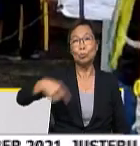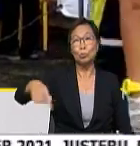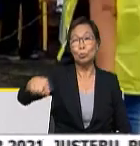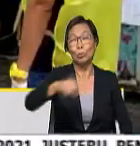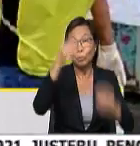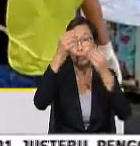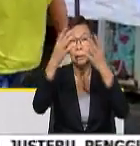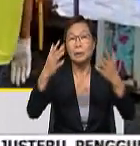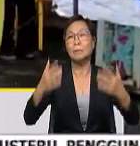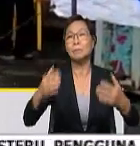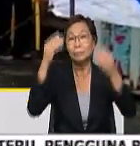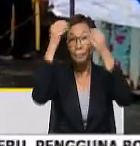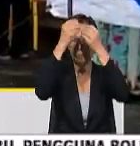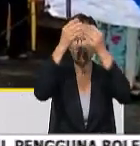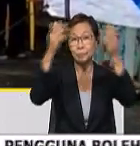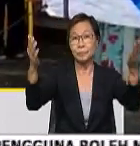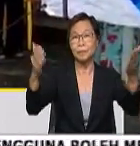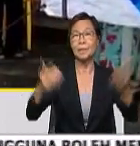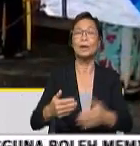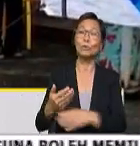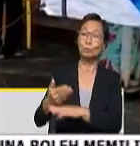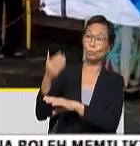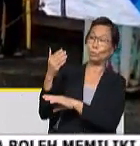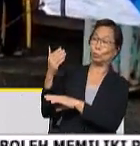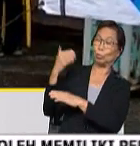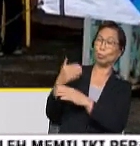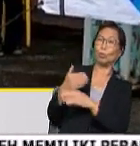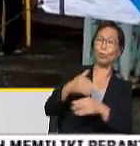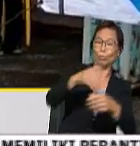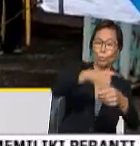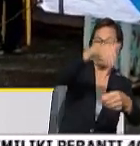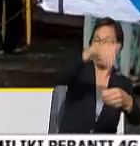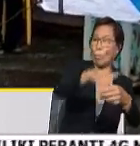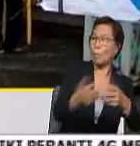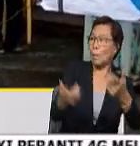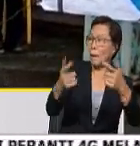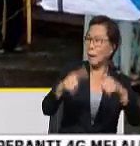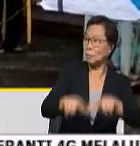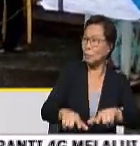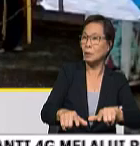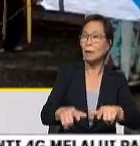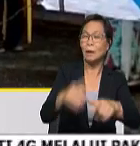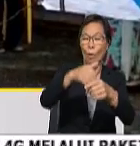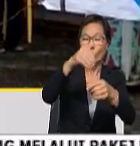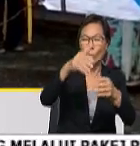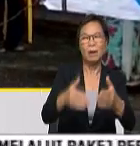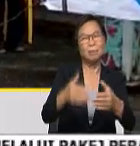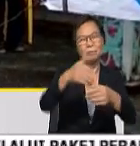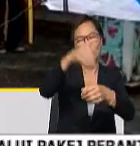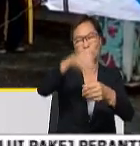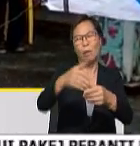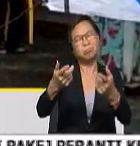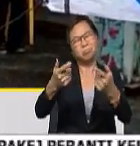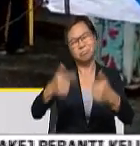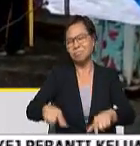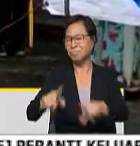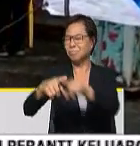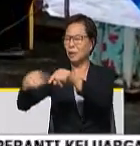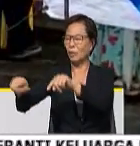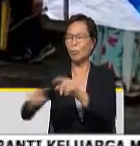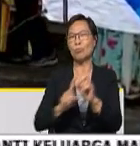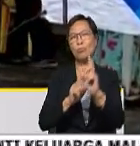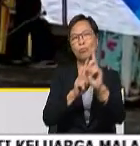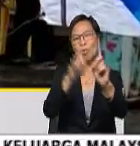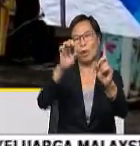makluman juga, tidak seperti sebelum ini, proses pengundian berlangsung dalam keadaan berbeza iaitu dengan